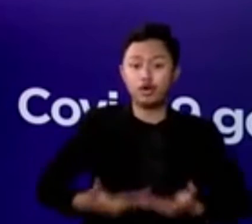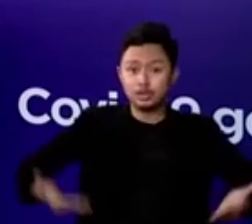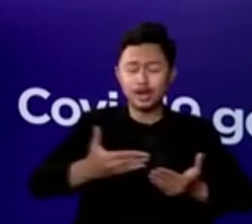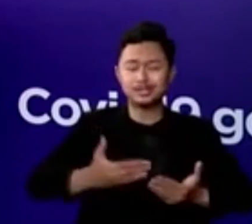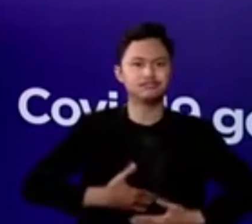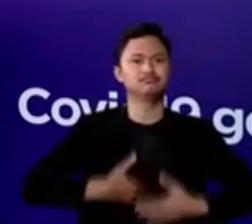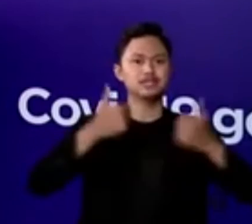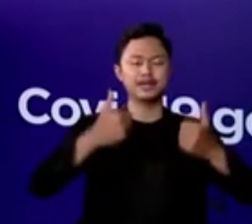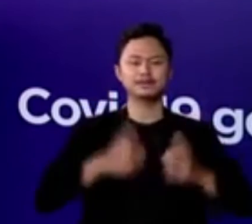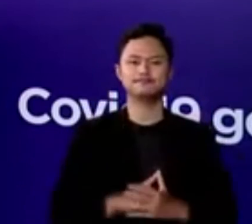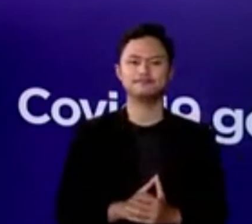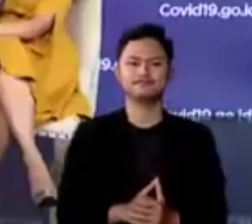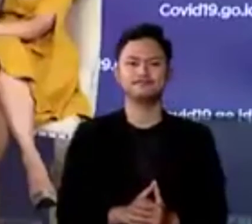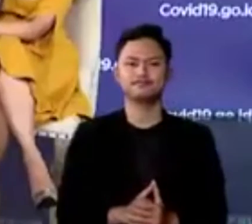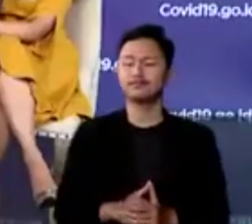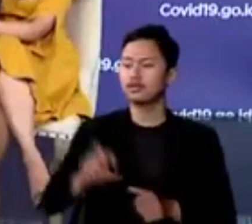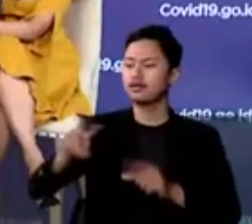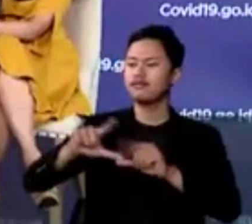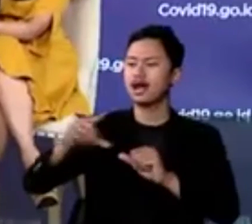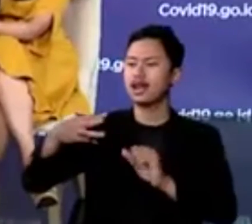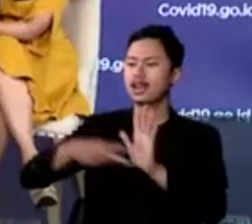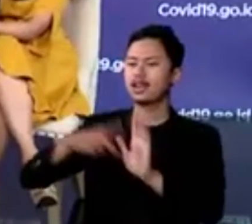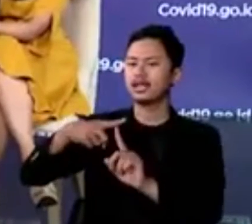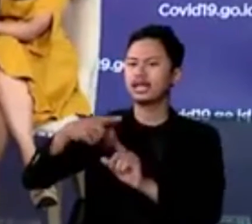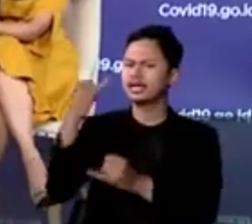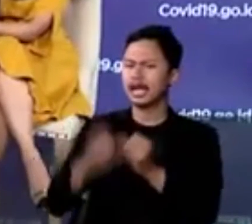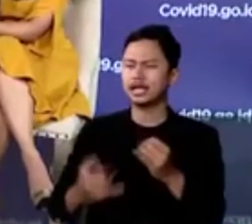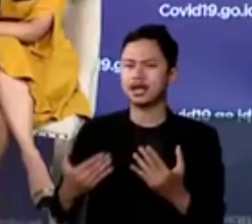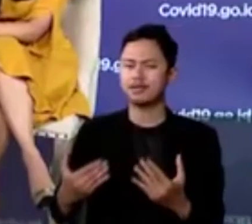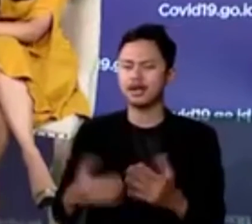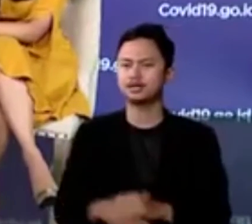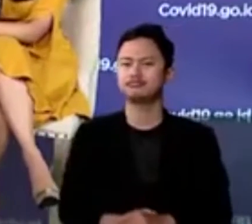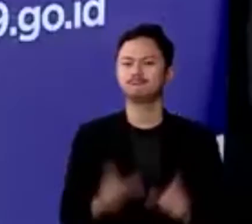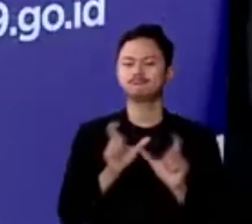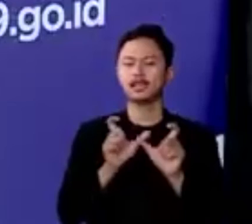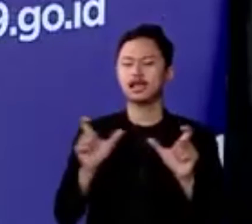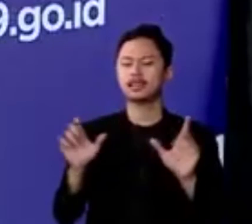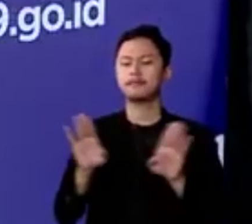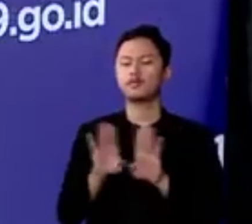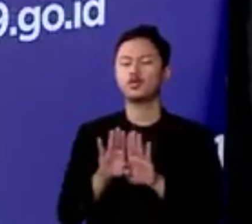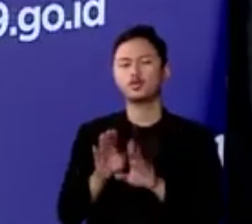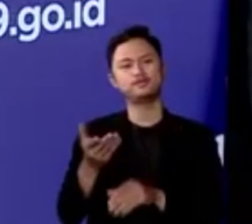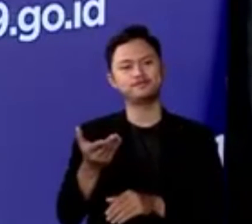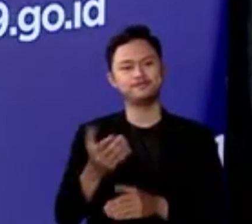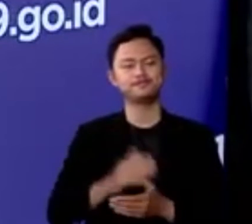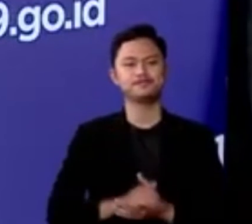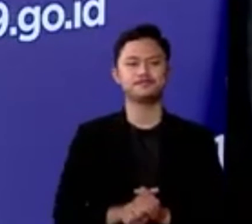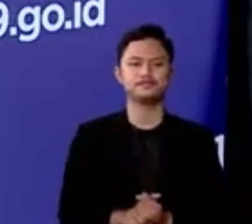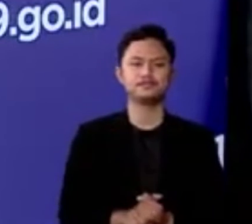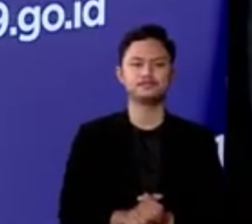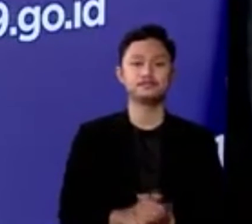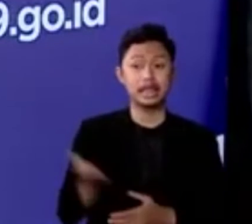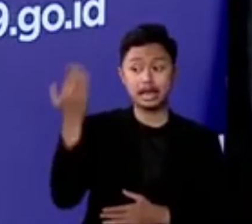cobaan ya Oke keren-keren kalau masalah ini terakhir Tips atau pesan-pesan buat para pelaku industri di bidang digital